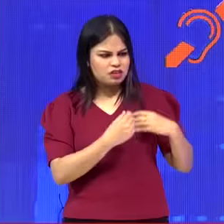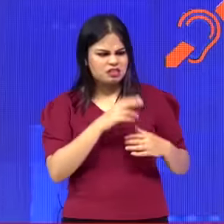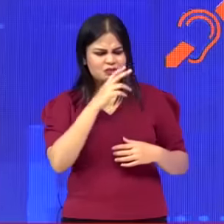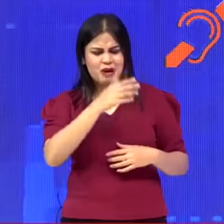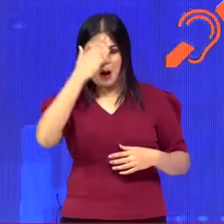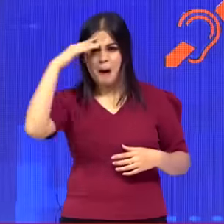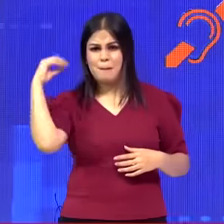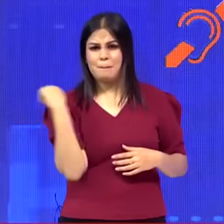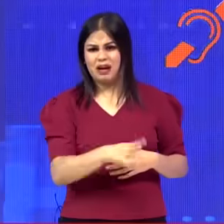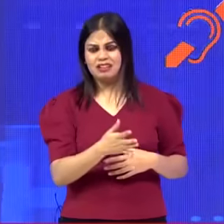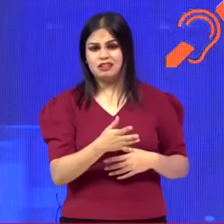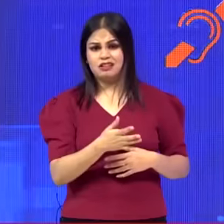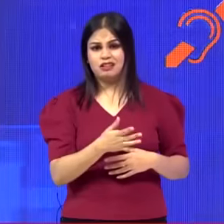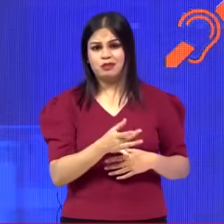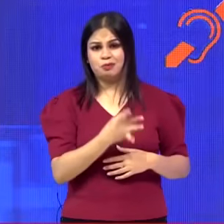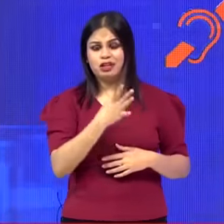bullshit.